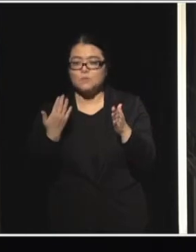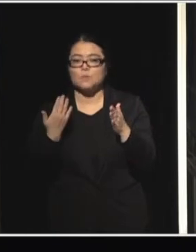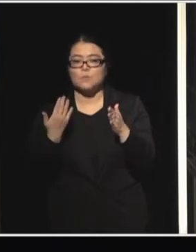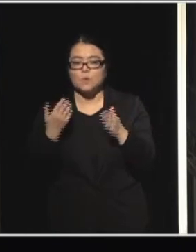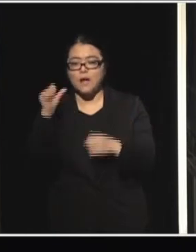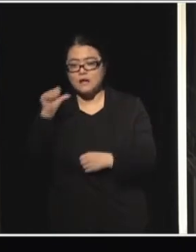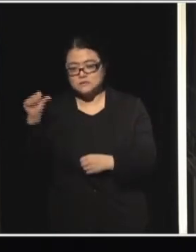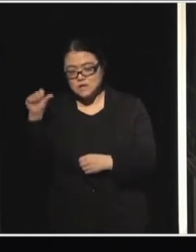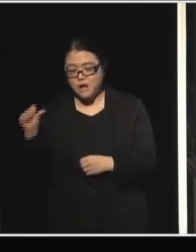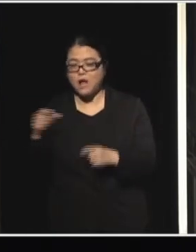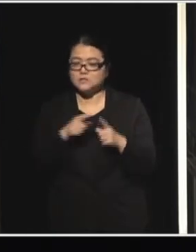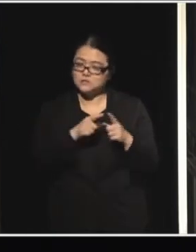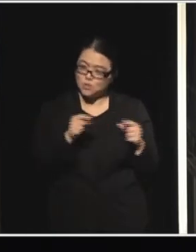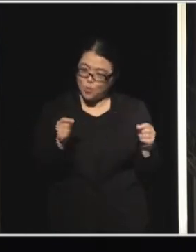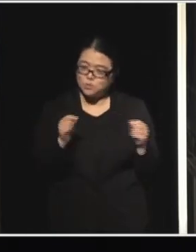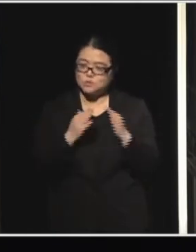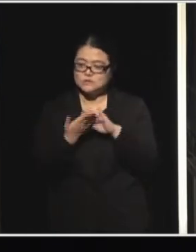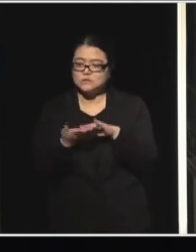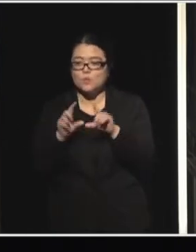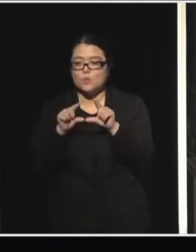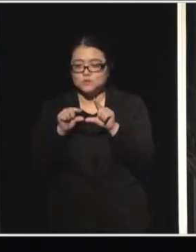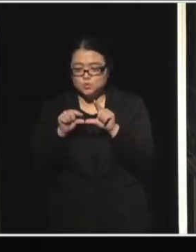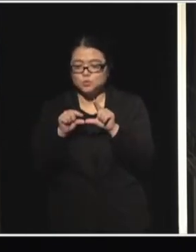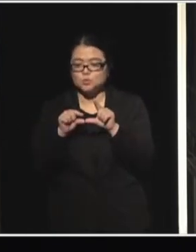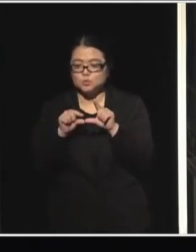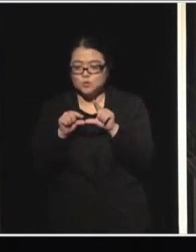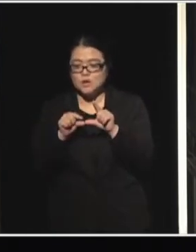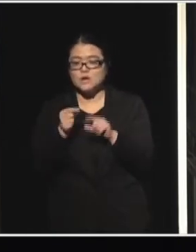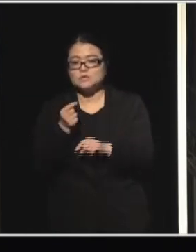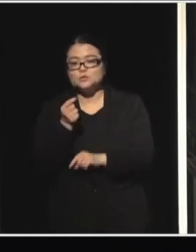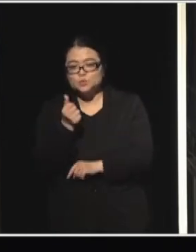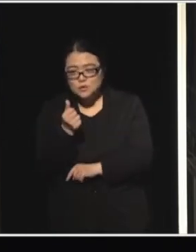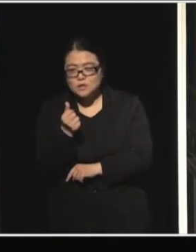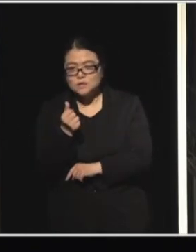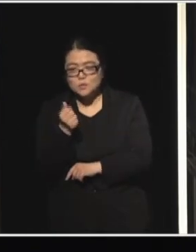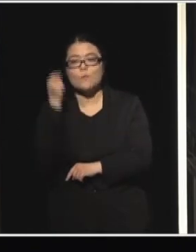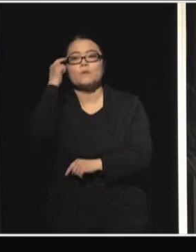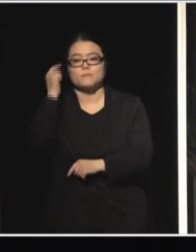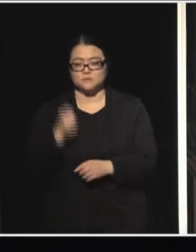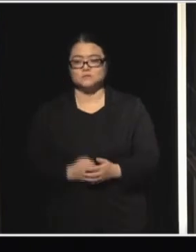結果になるだろうというふうに思っています